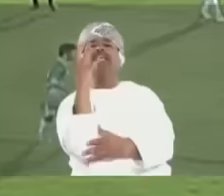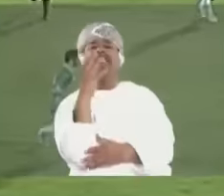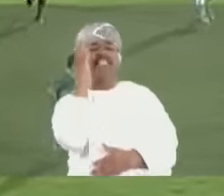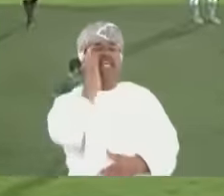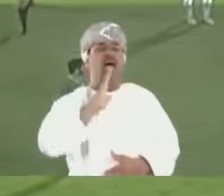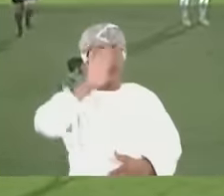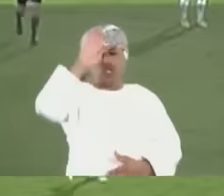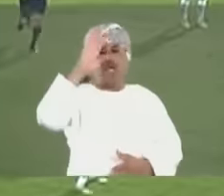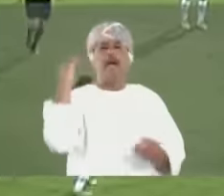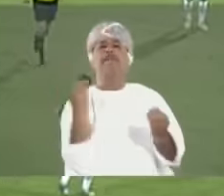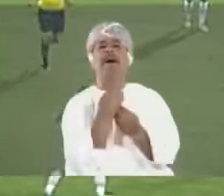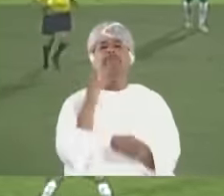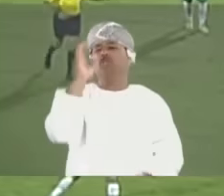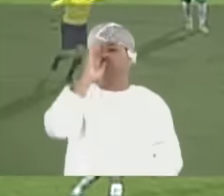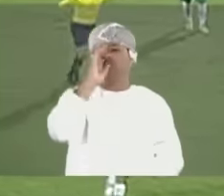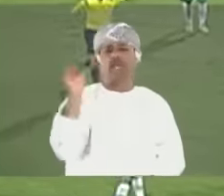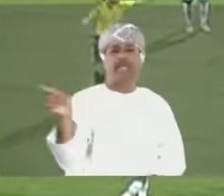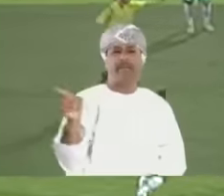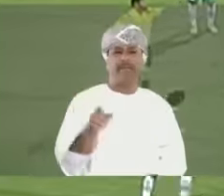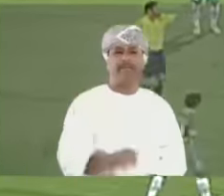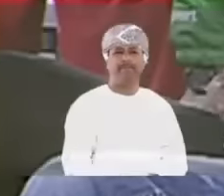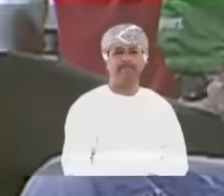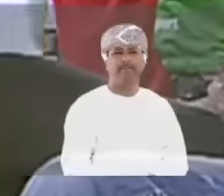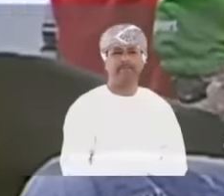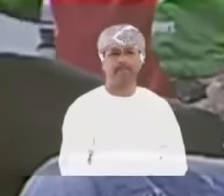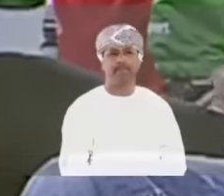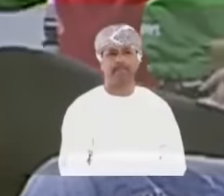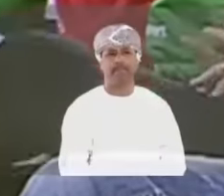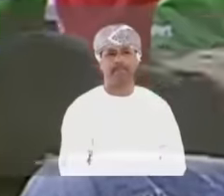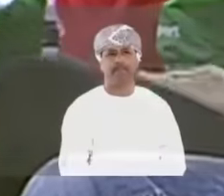جلالته أمام السويق.